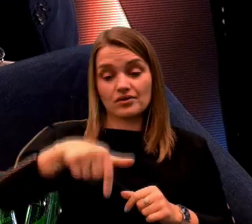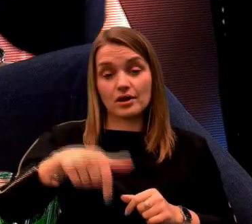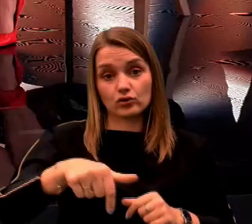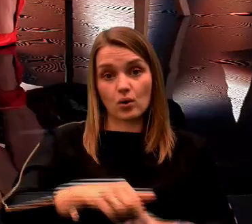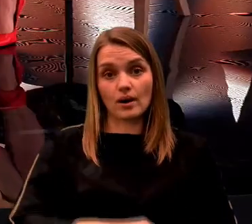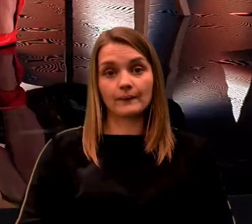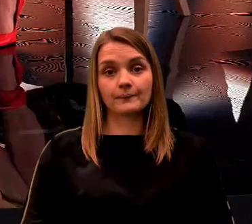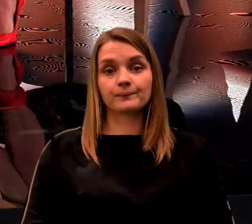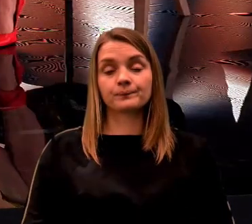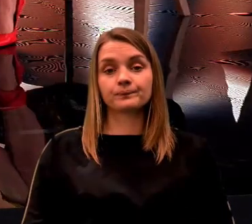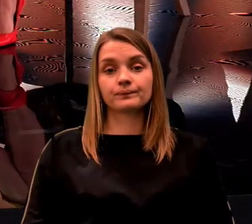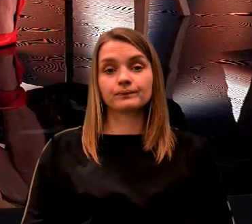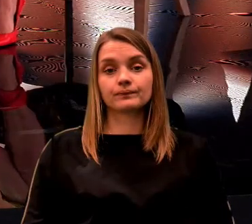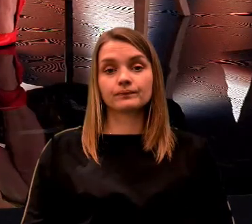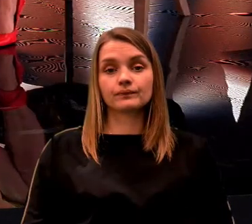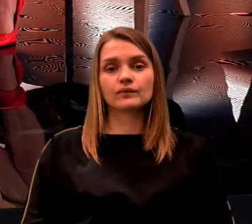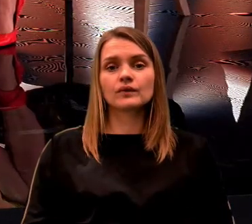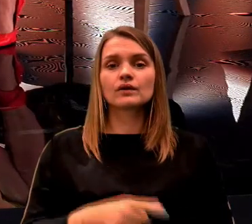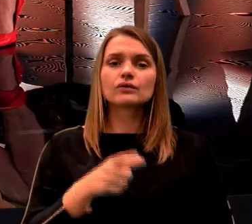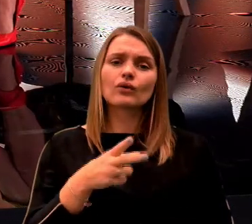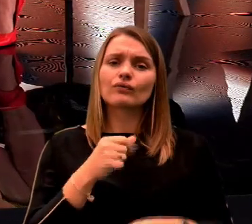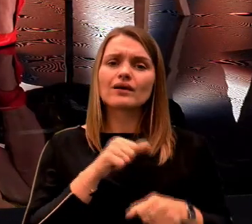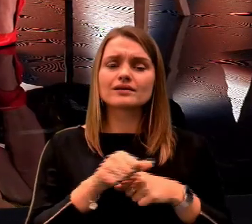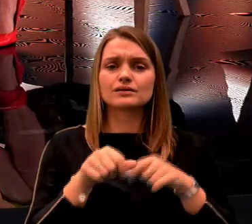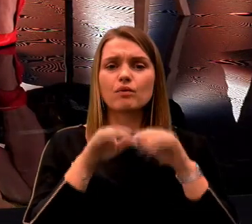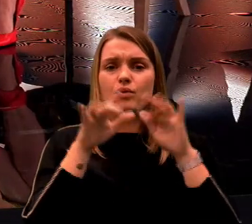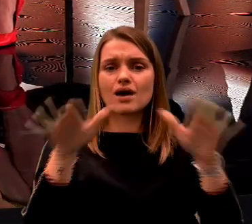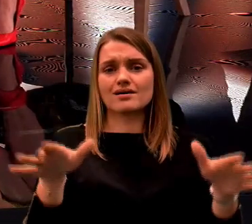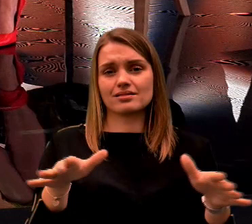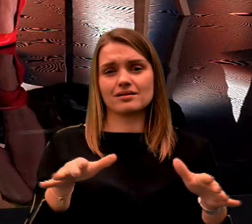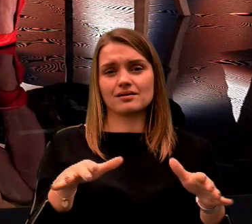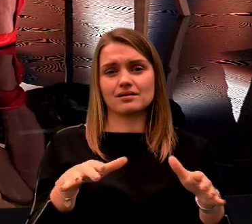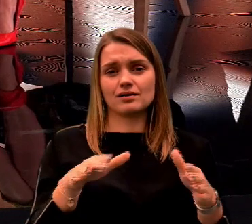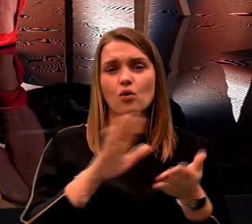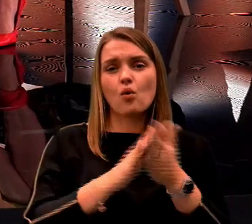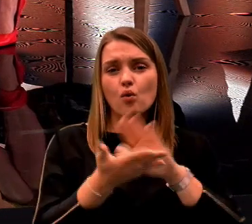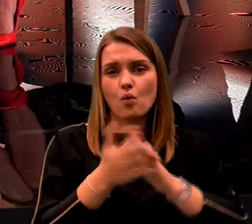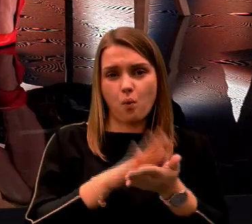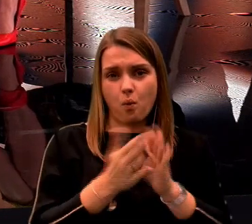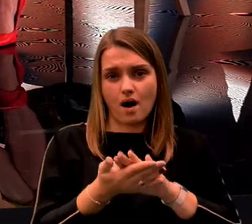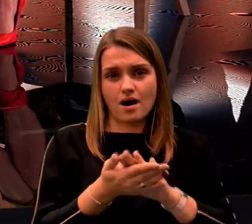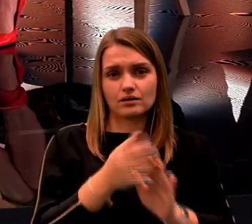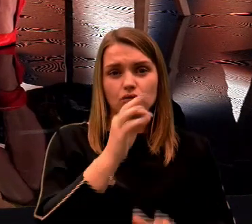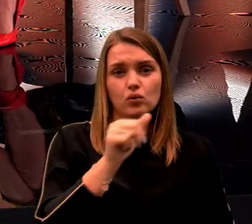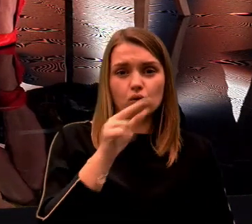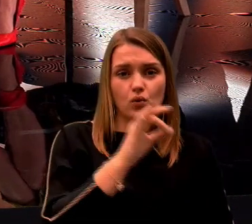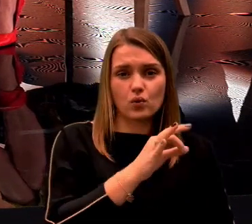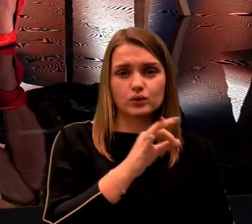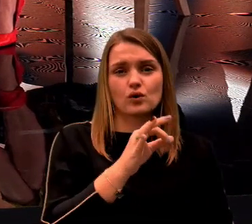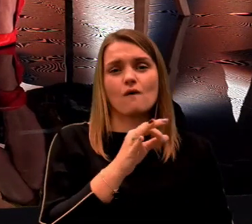myślę, że tutaj mamy, to nie jest taki bipolarny układ, że albo turkusowo jedziemy, proszę Państwa, albo jedziemy bardzo